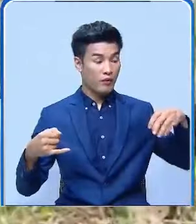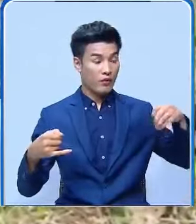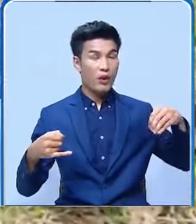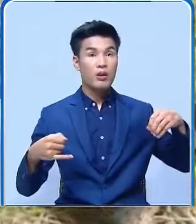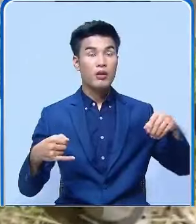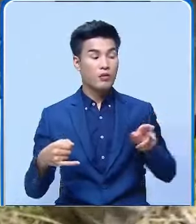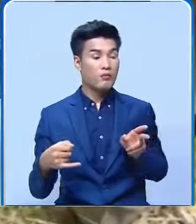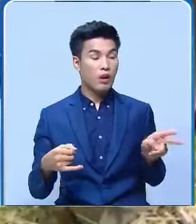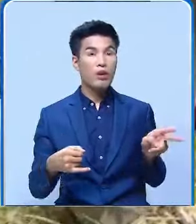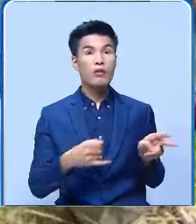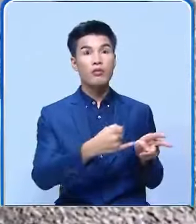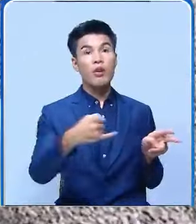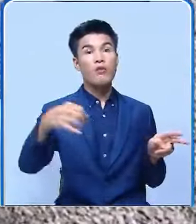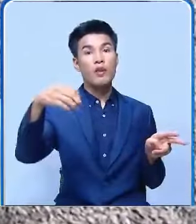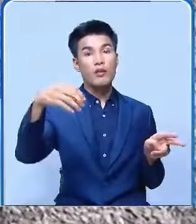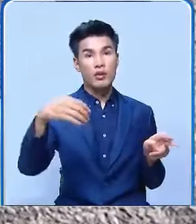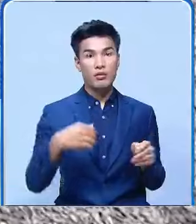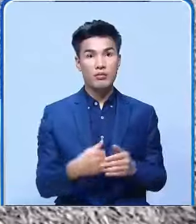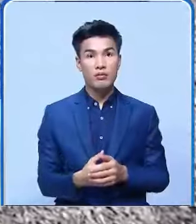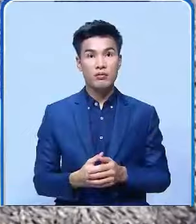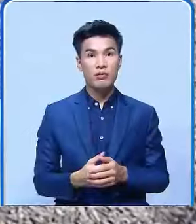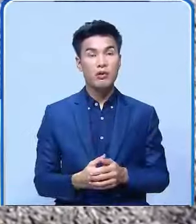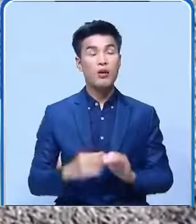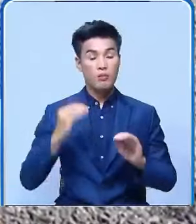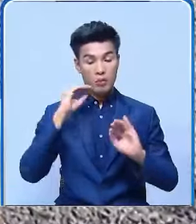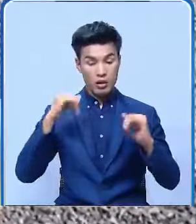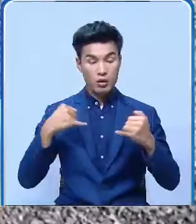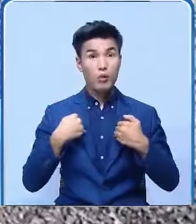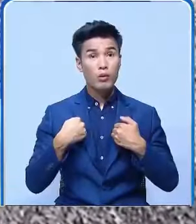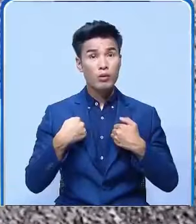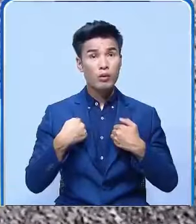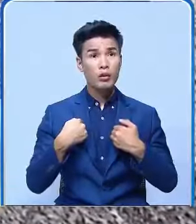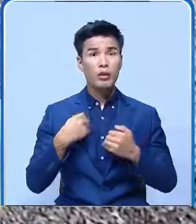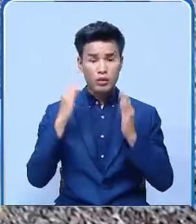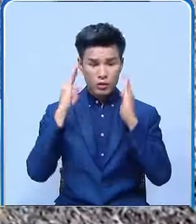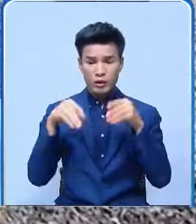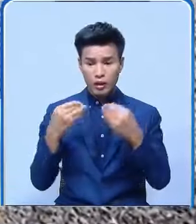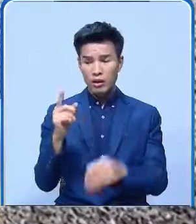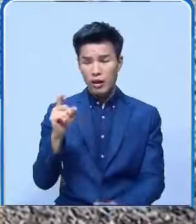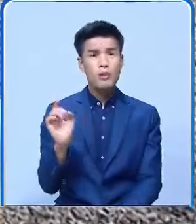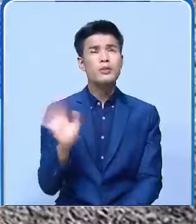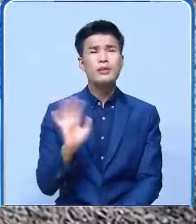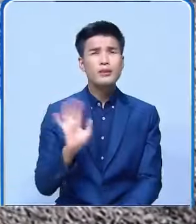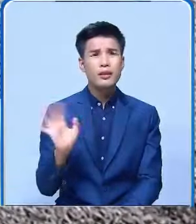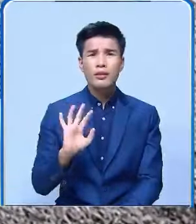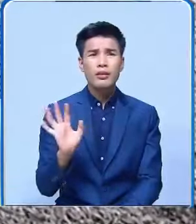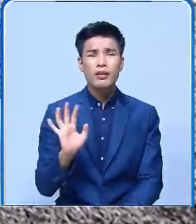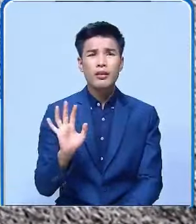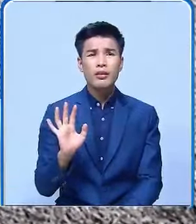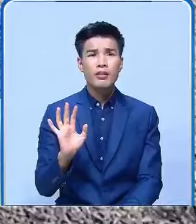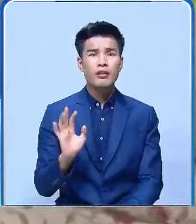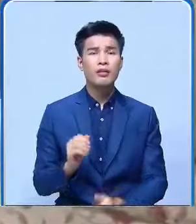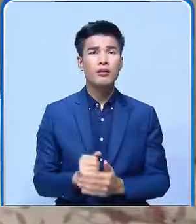กับปลั๊กในบ้านครับ ค่ะคราวนี้เจ้าของบ้านน่ะคือเขาก็คงไม่ได้ตั้งใจจะให้ฆ่าคนตายอะไรอย่างนี้หรือเปล่านะ